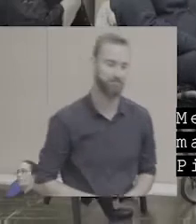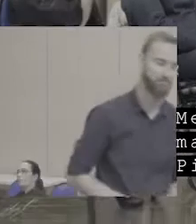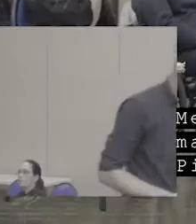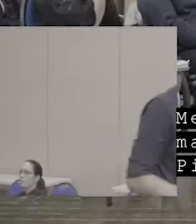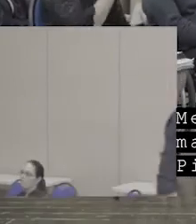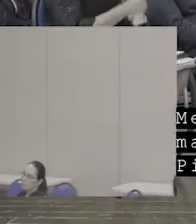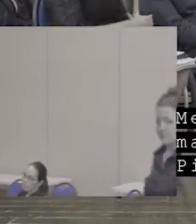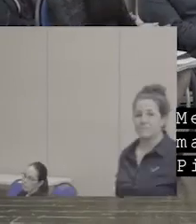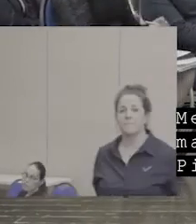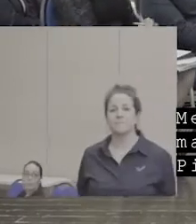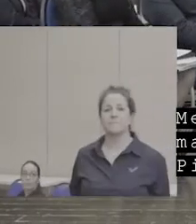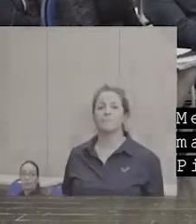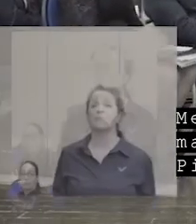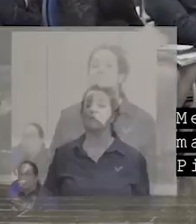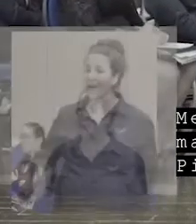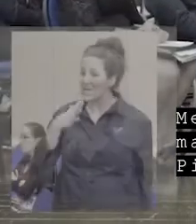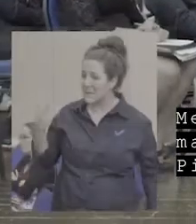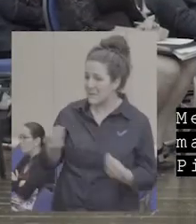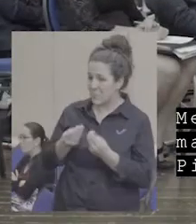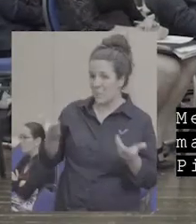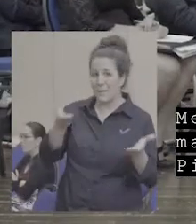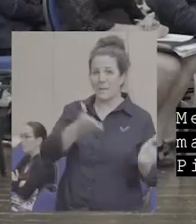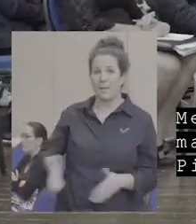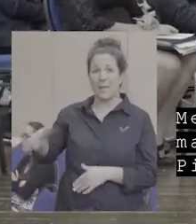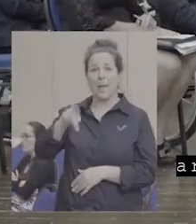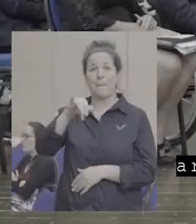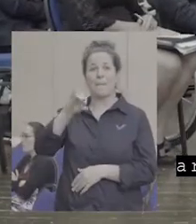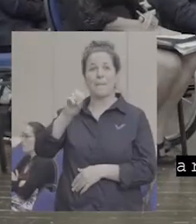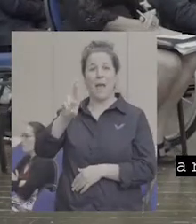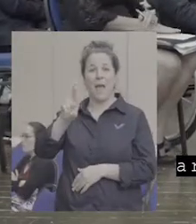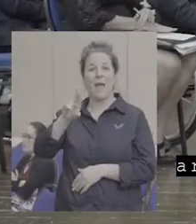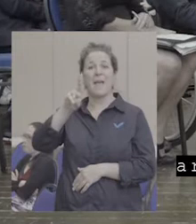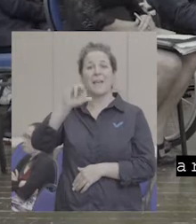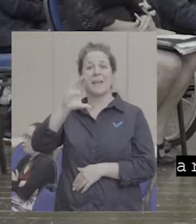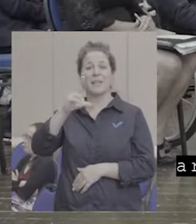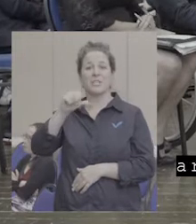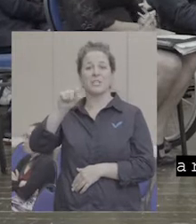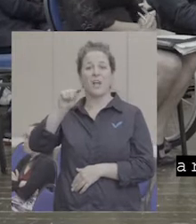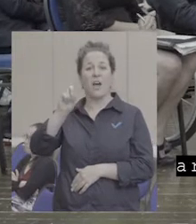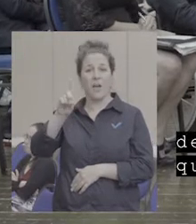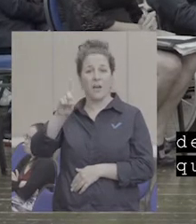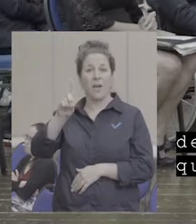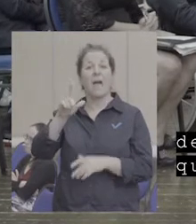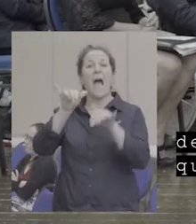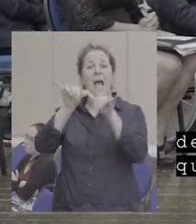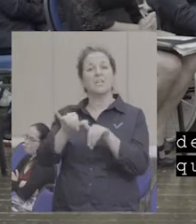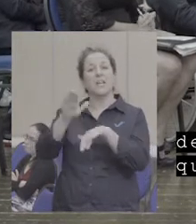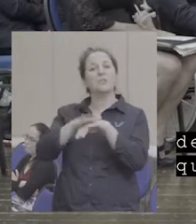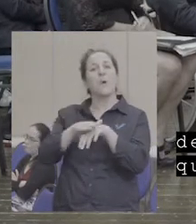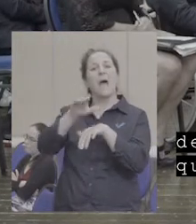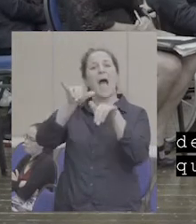Merci. Merci beaucoup. Donc, j'invite maintenant M. Pierre Richard, architecte chez Archiconcept,